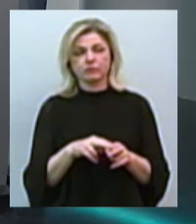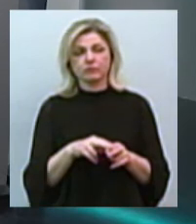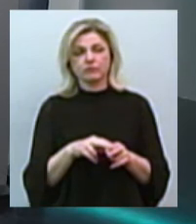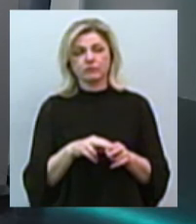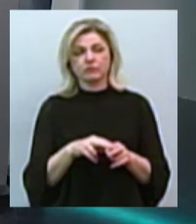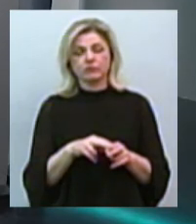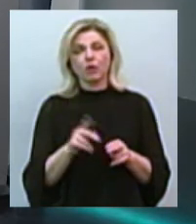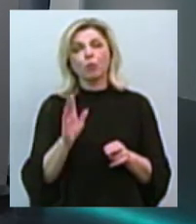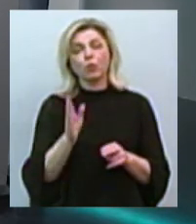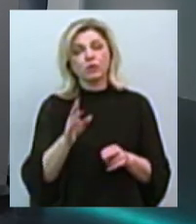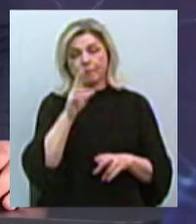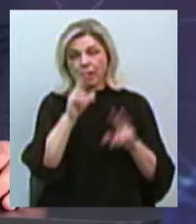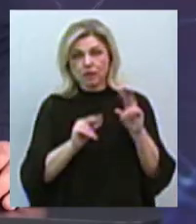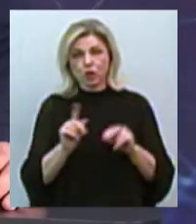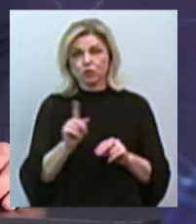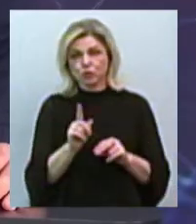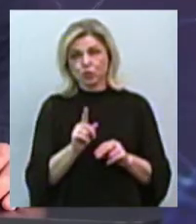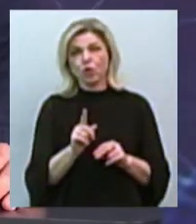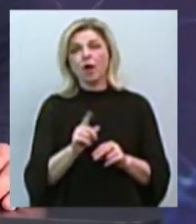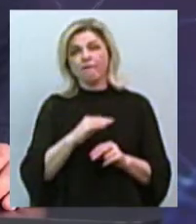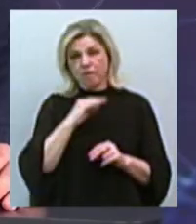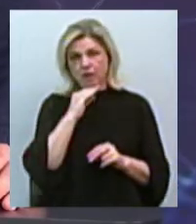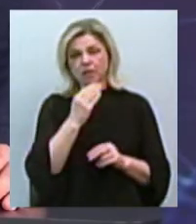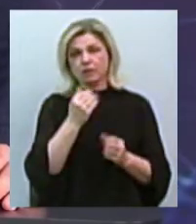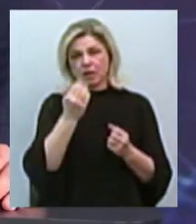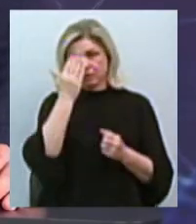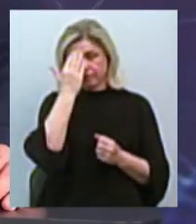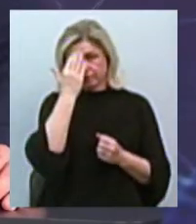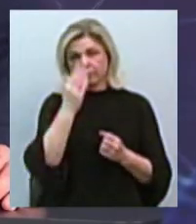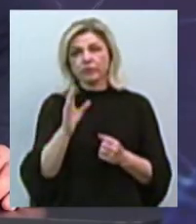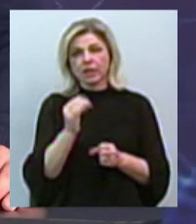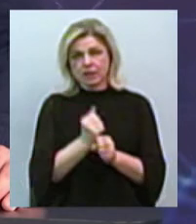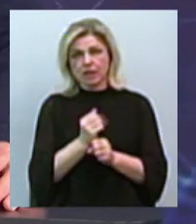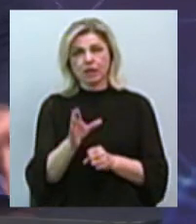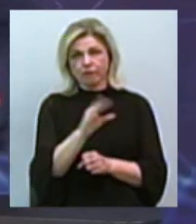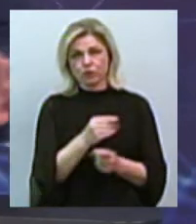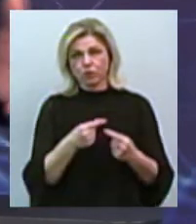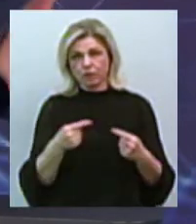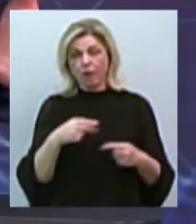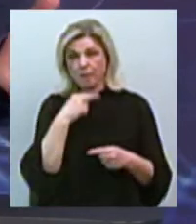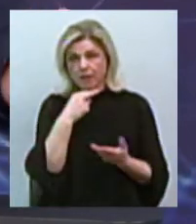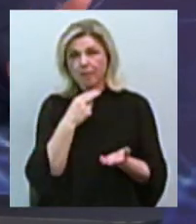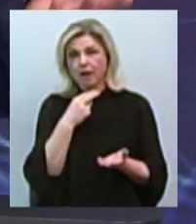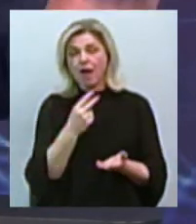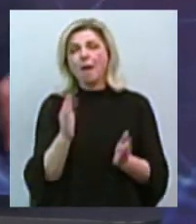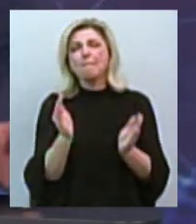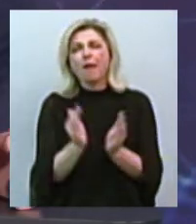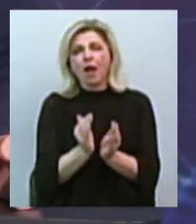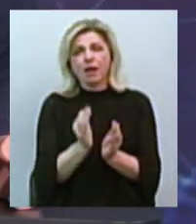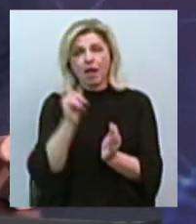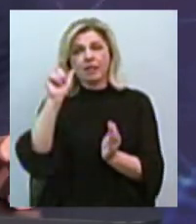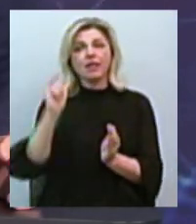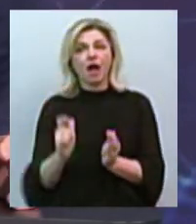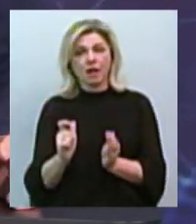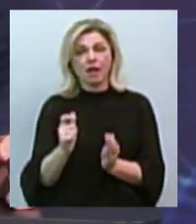Украине. Будем надеяться, что также хватит здравого смысла делать и все остальное. Ведь обратите внимание, маленькая Италия, вот по данным, по-моему,